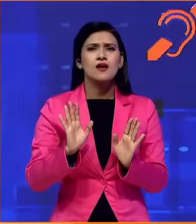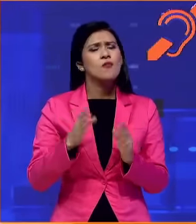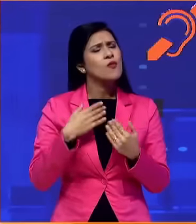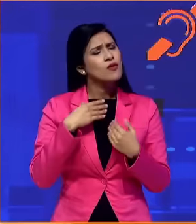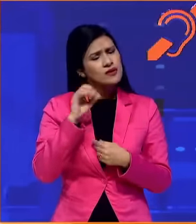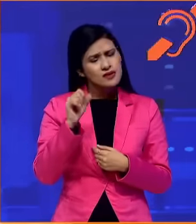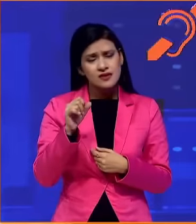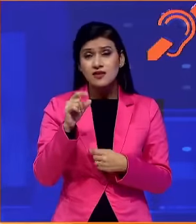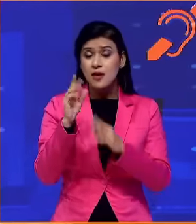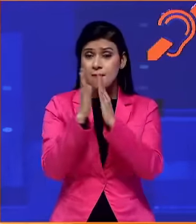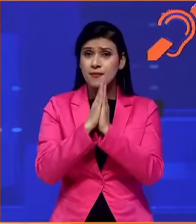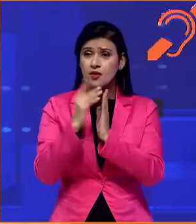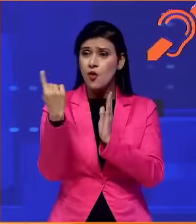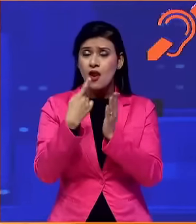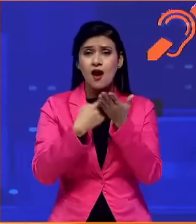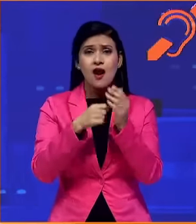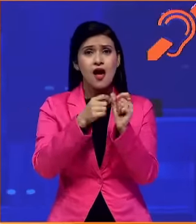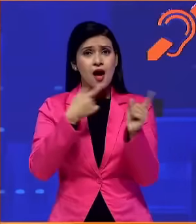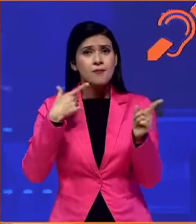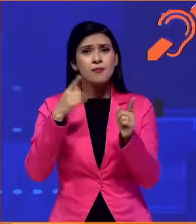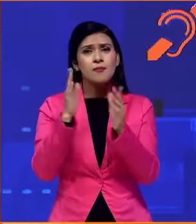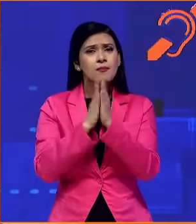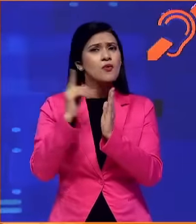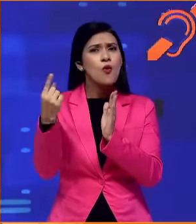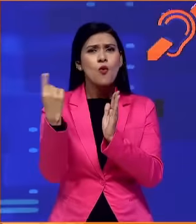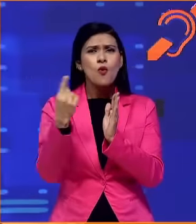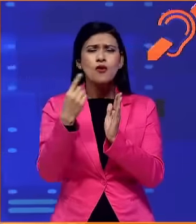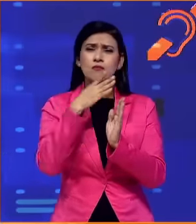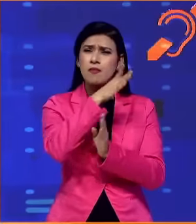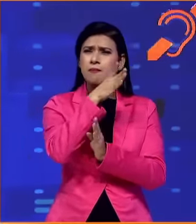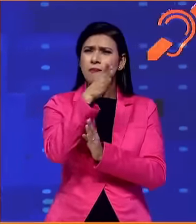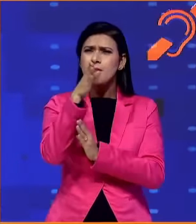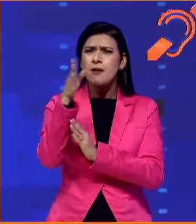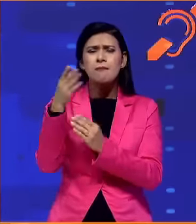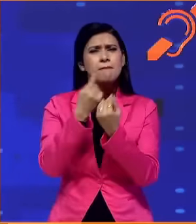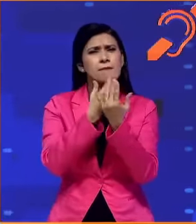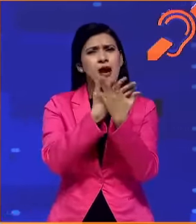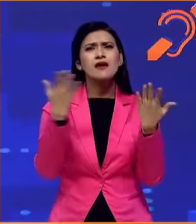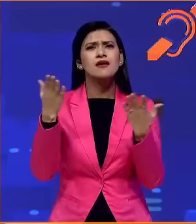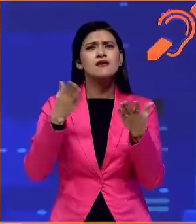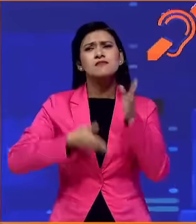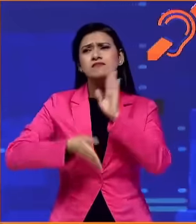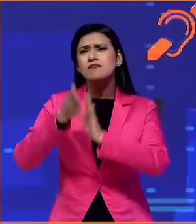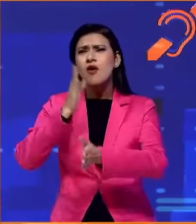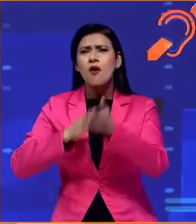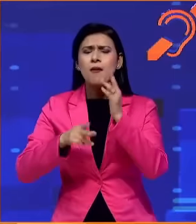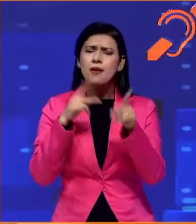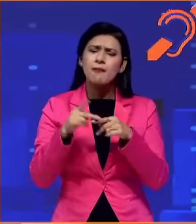है,यहाँहजारोंमंदिरहैं। वहाँवैष्णोदेवीहै,वहाँ तिरूपतिहै।लाखोंलोगजातेहैं।लेकिन वहांनिमंत्रणकौनदेरहाहै?जबमनकरेतबजाओ।